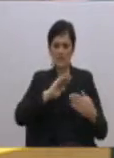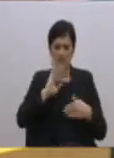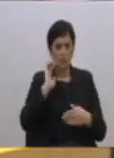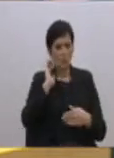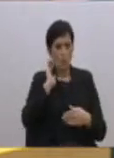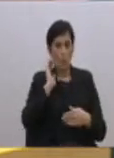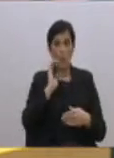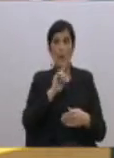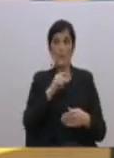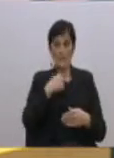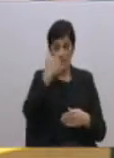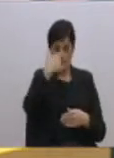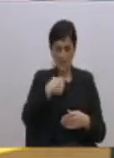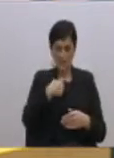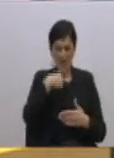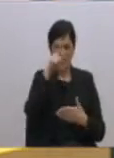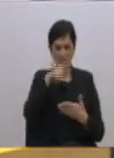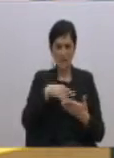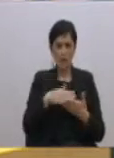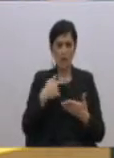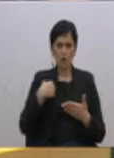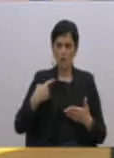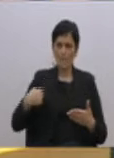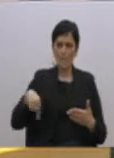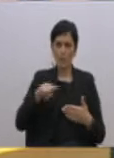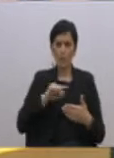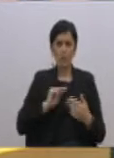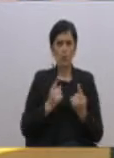da, tarzmul lui Bulivar, cu el la ce mi colega,